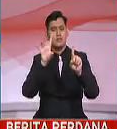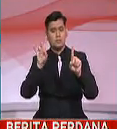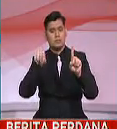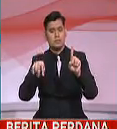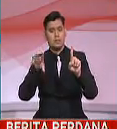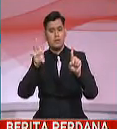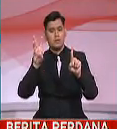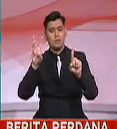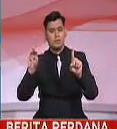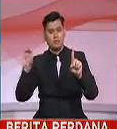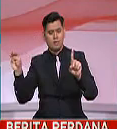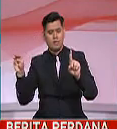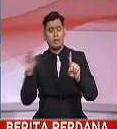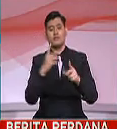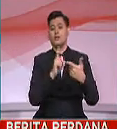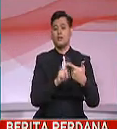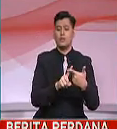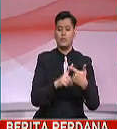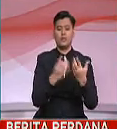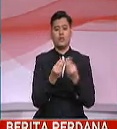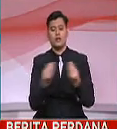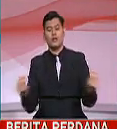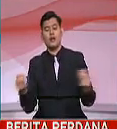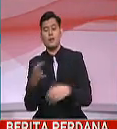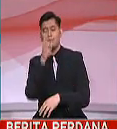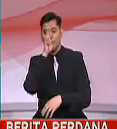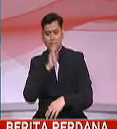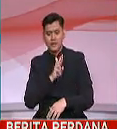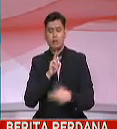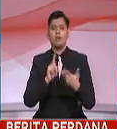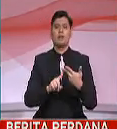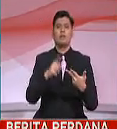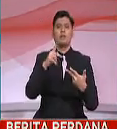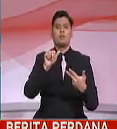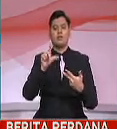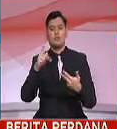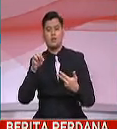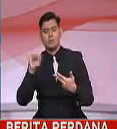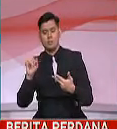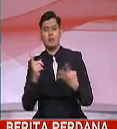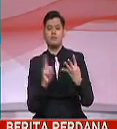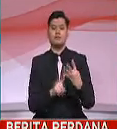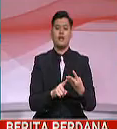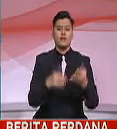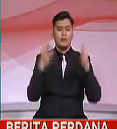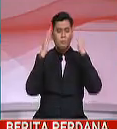117.6 mm, diikuti oleh Tanah Merah, Kuala Krai dan juga melibatkan daerah Kuantan negeri Pahang dengan bacaan